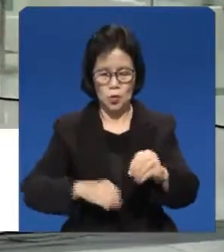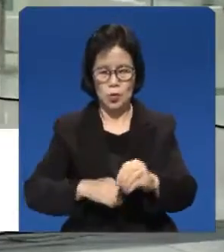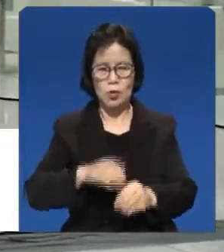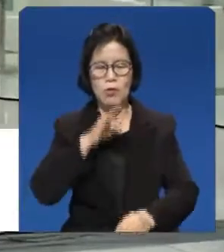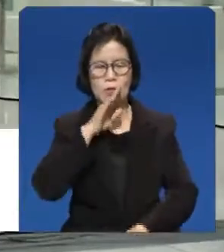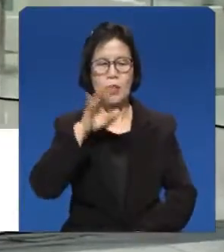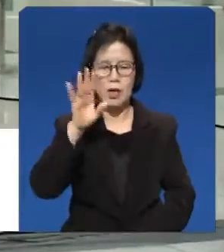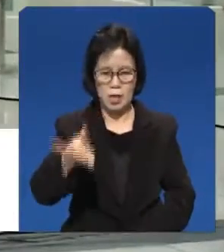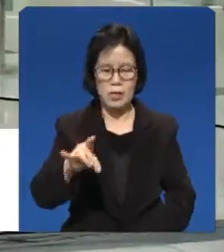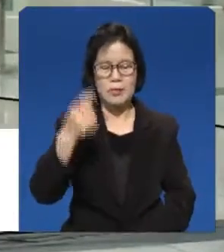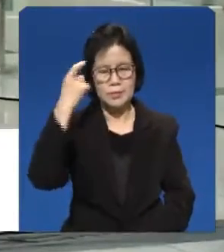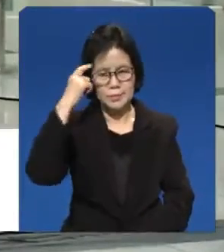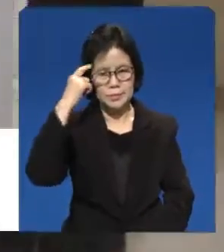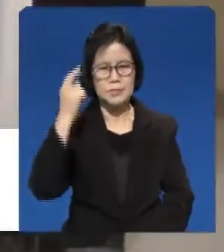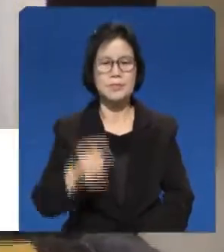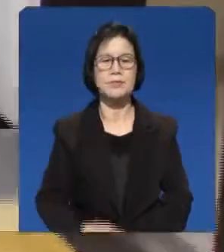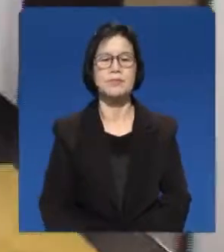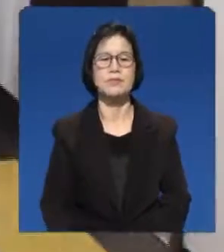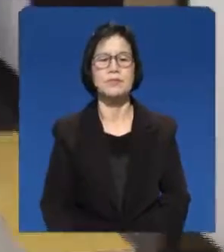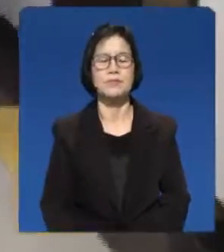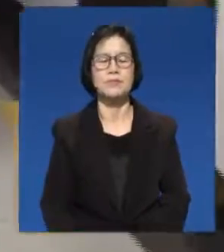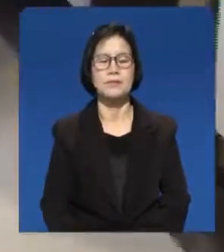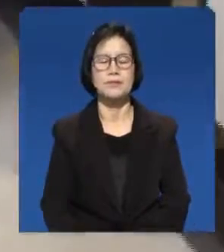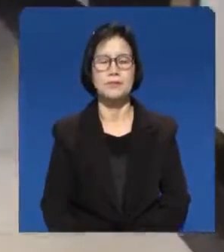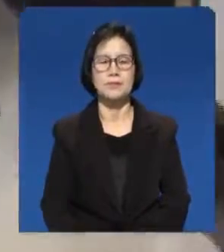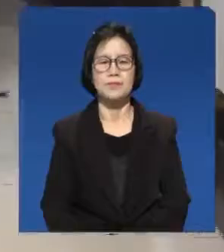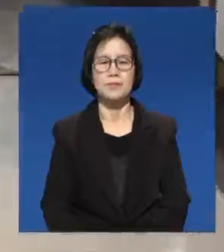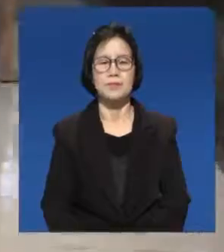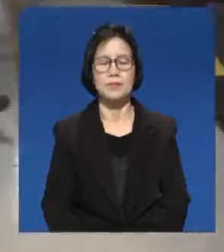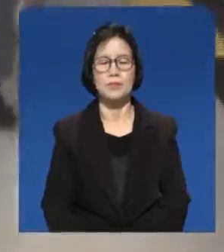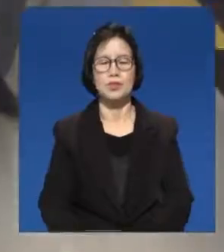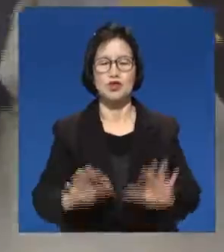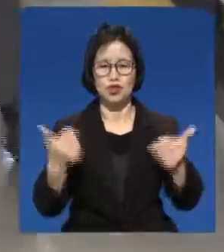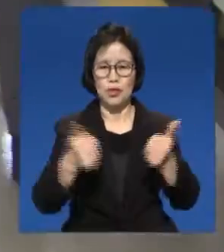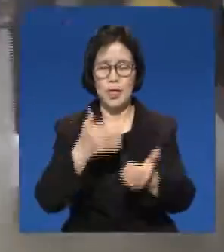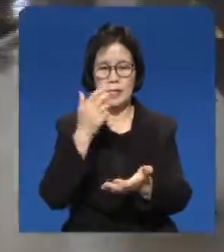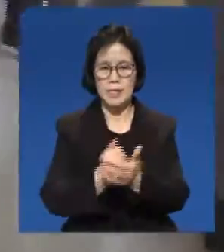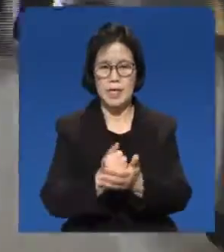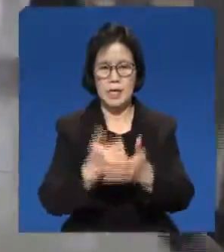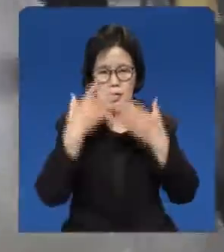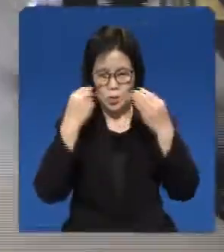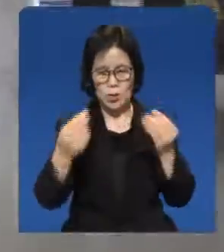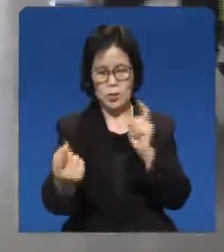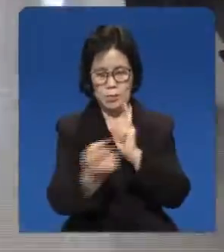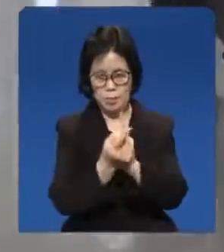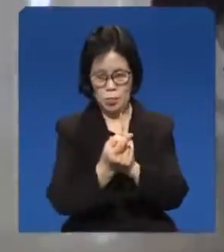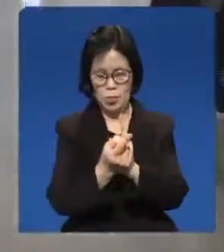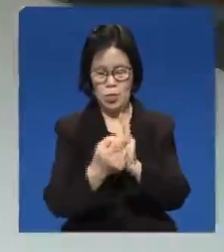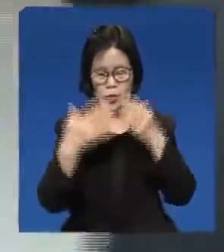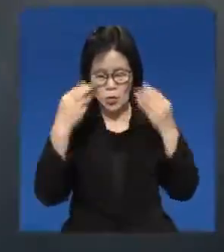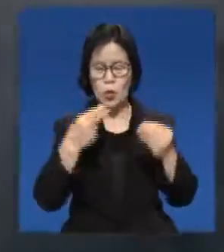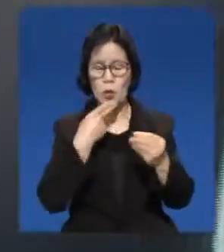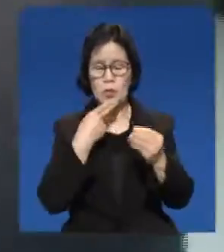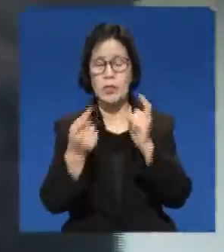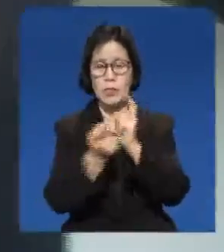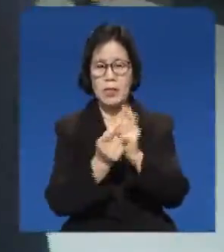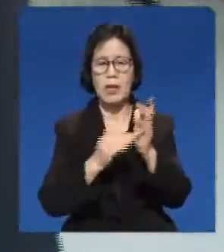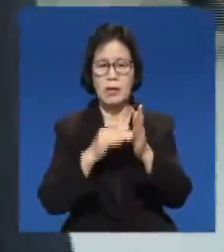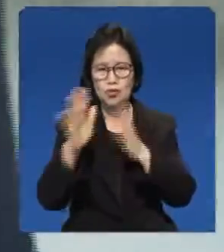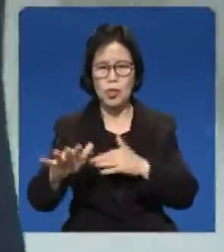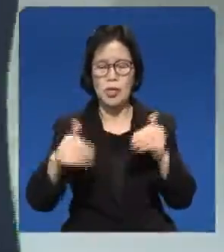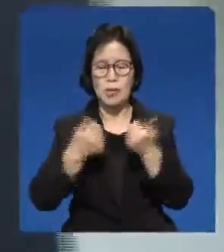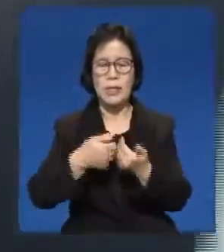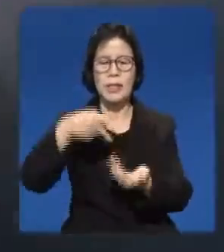그것이 오히려 온당하다고 생각하고요. 박병석 국회의장을 비공개로 면담한 자리에서도 검수완박